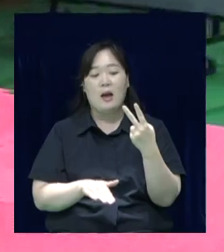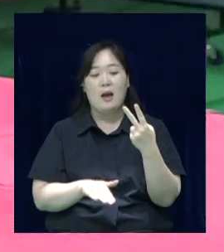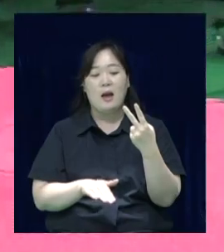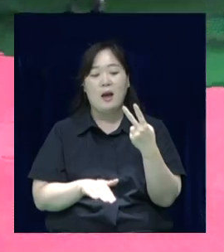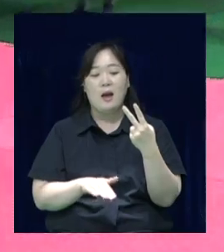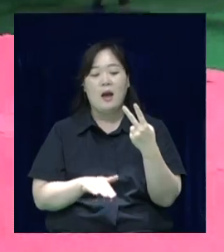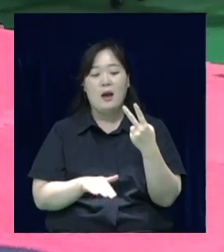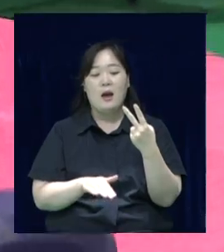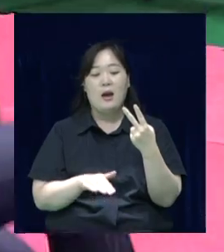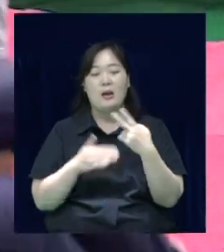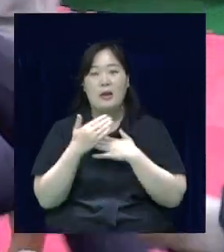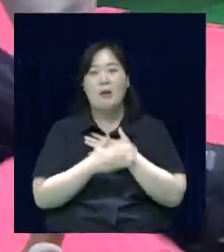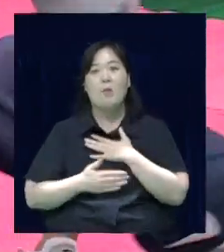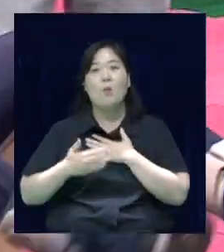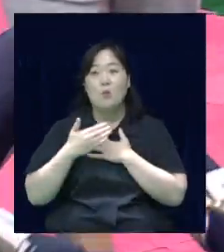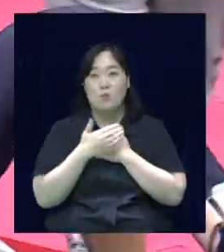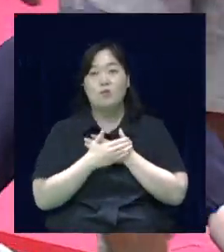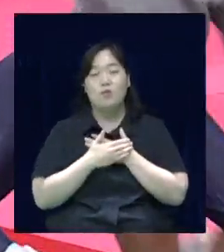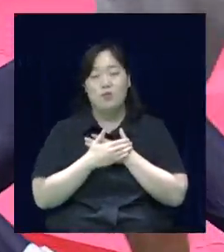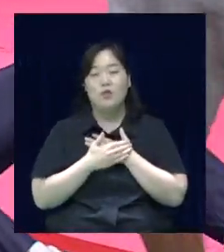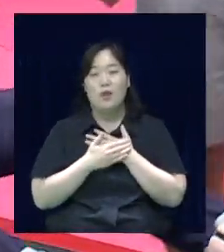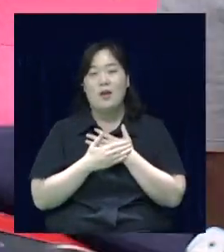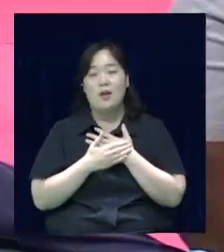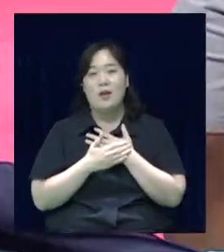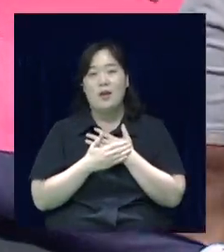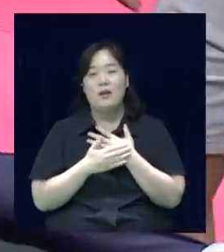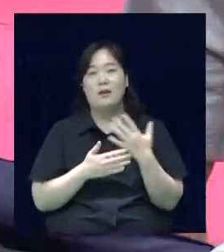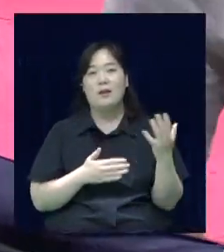체급에서 이제 도전을 하게 되는 상황이고요.